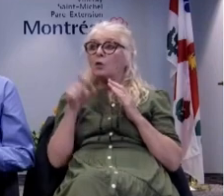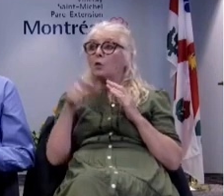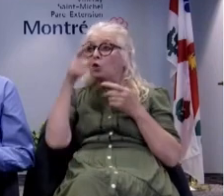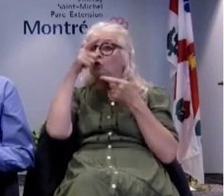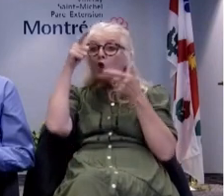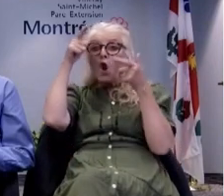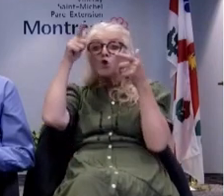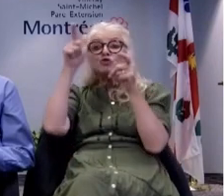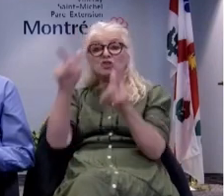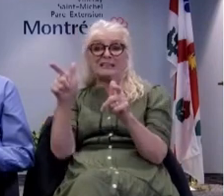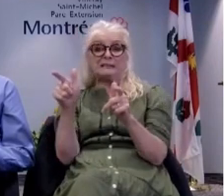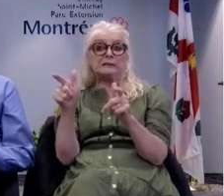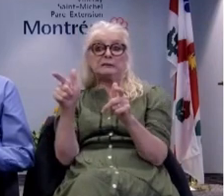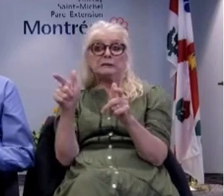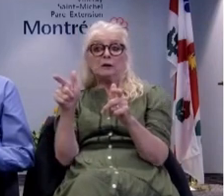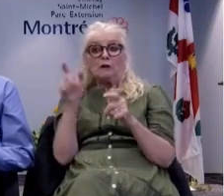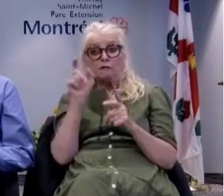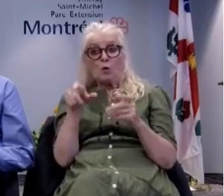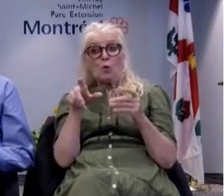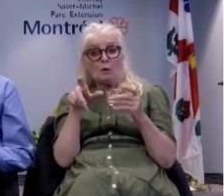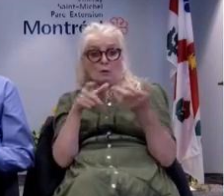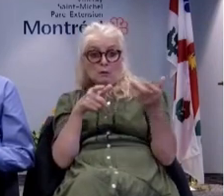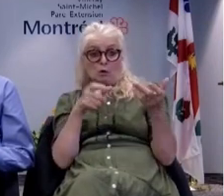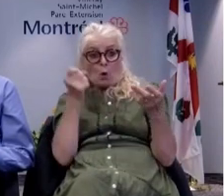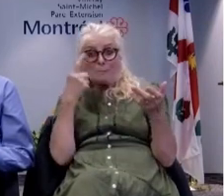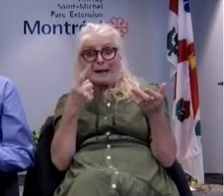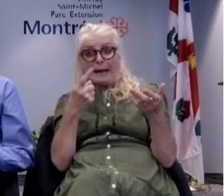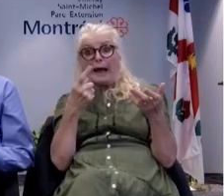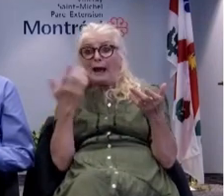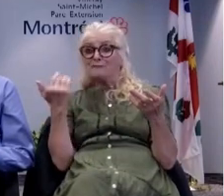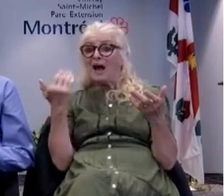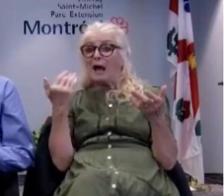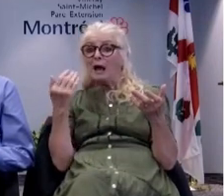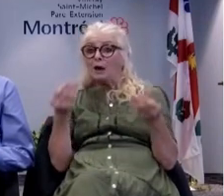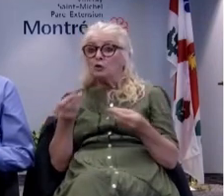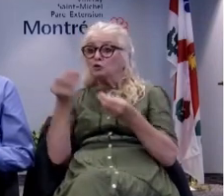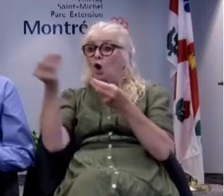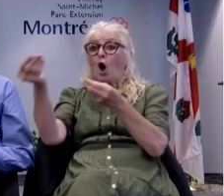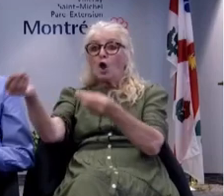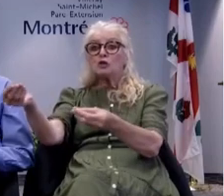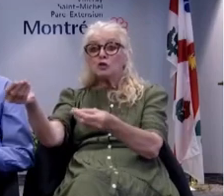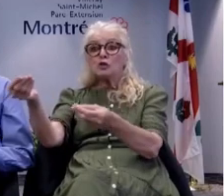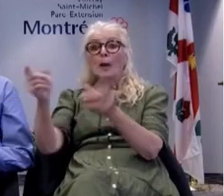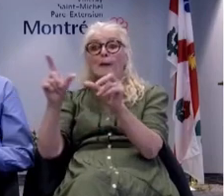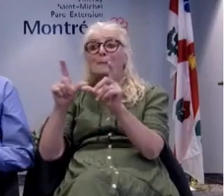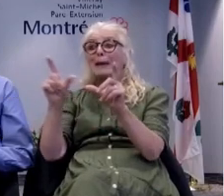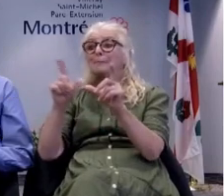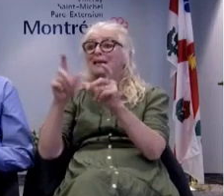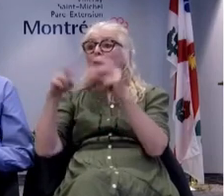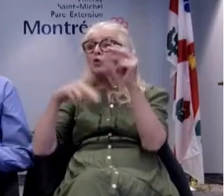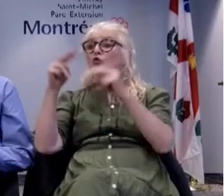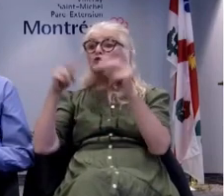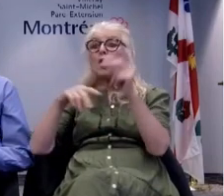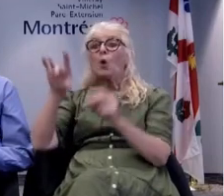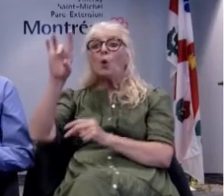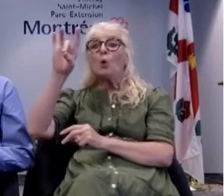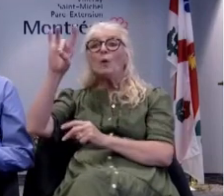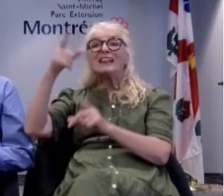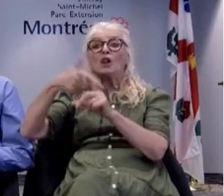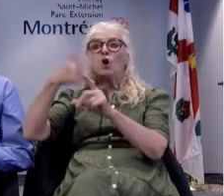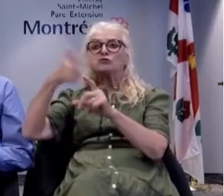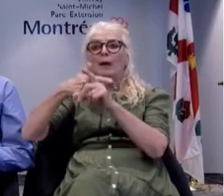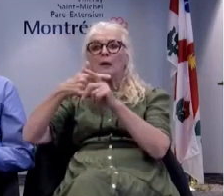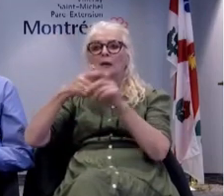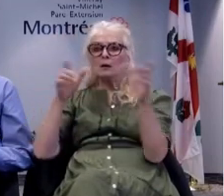avec elle-même. Il faut qu'elle assume le fait qu'elle a donné des permis de construction de 8 logements en chaîne. Mm-hmm. Ça, c'est